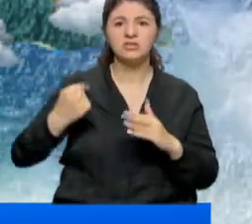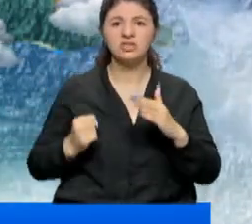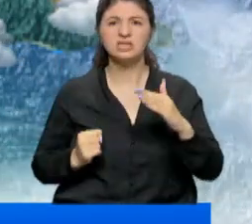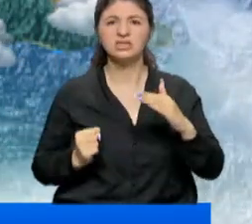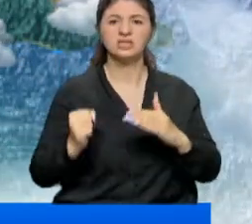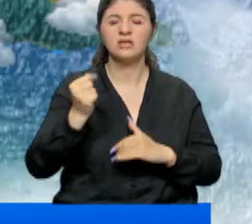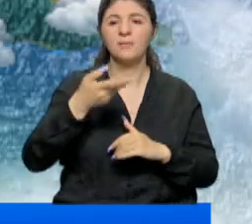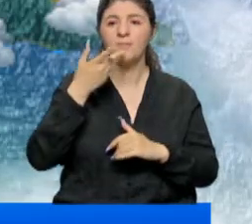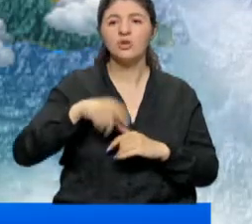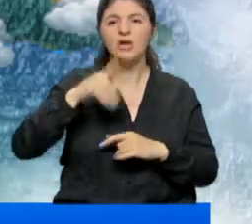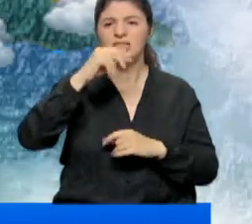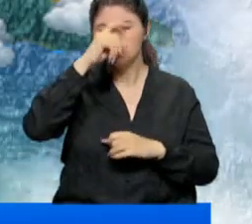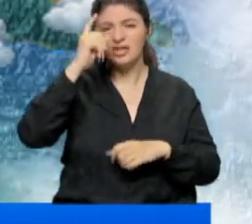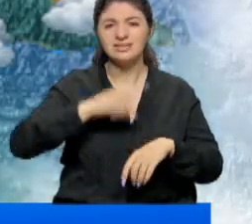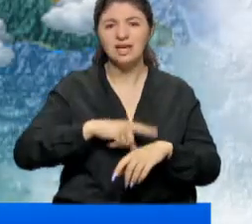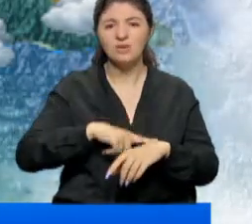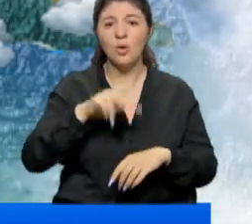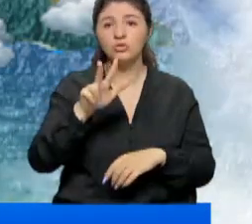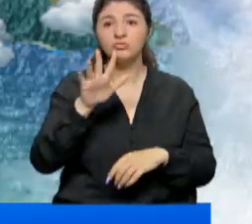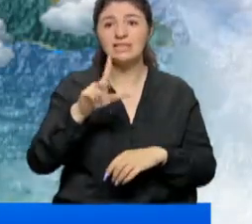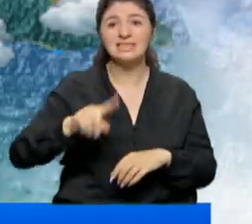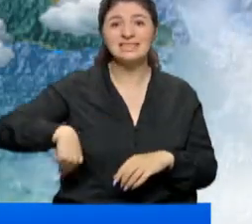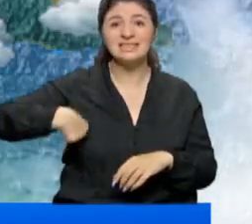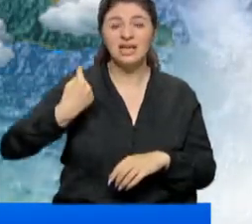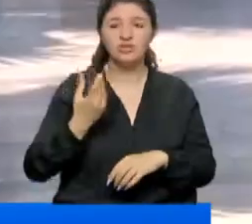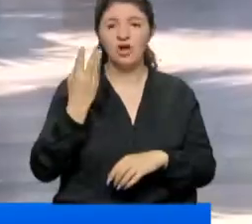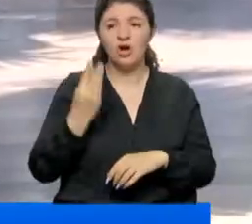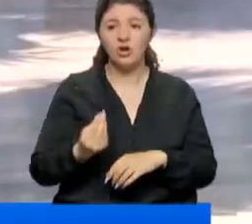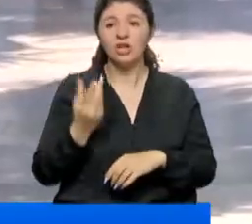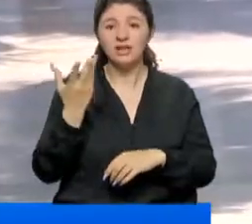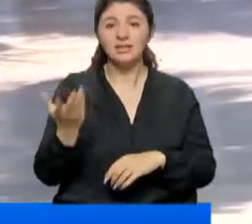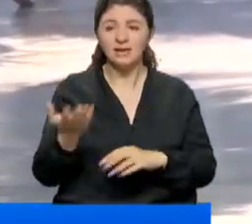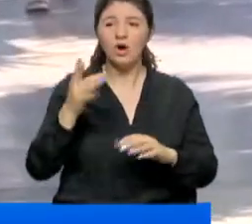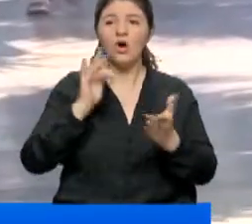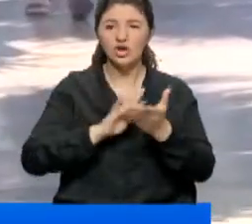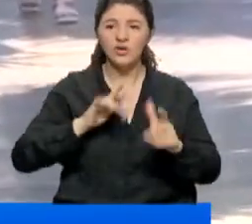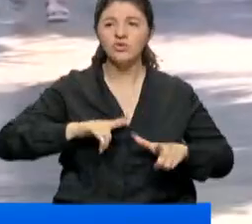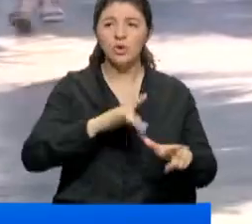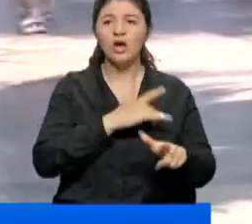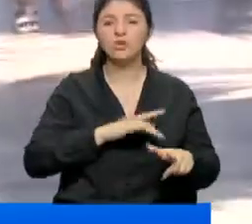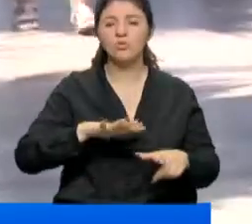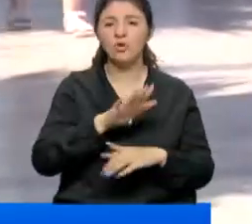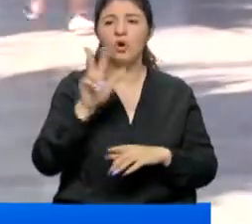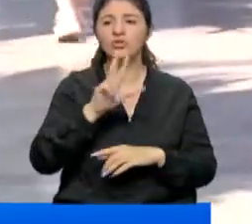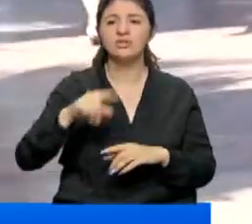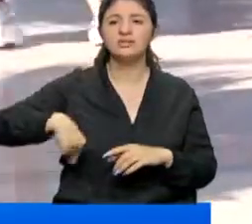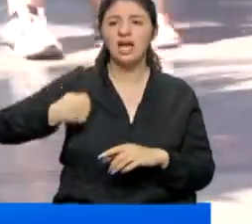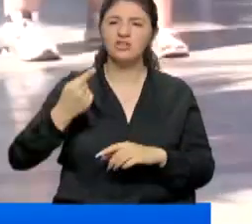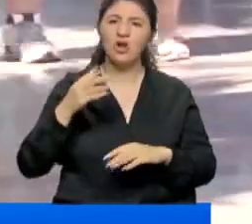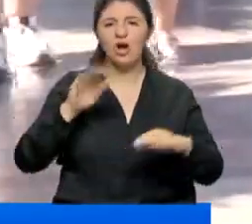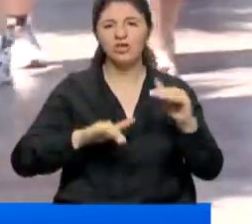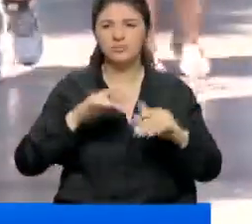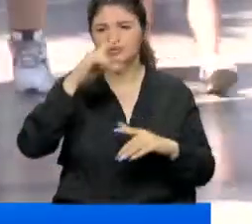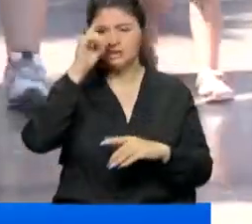yaklaşacak Marmara günün en sıcak saatlerinde 35 dereceler civarında seyrederken orta ve Doğu Anadolu'da 30 dereceler